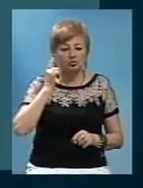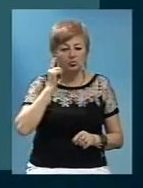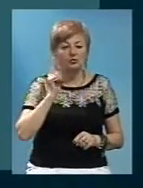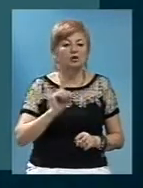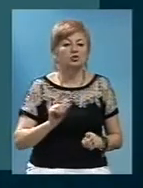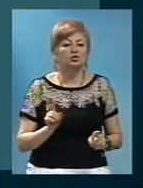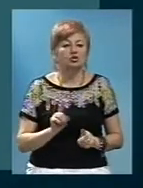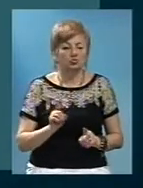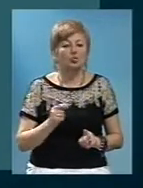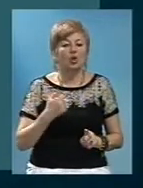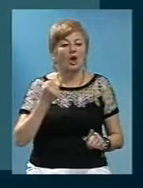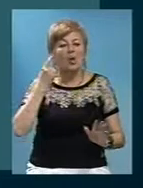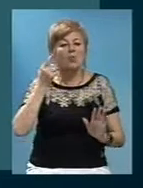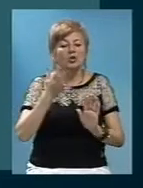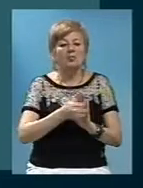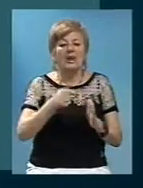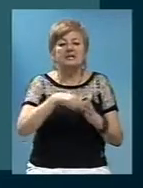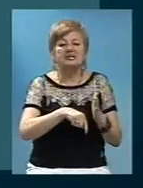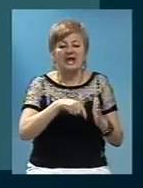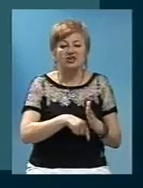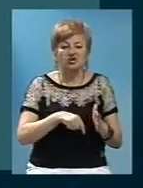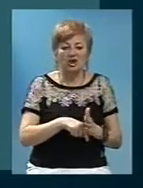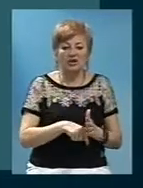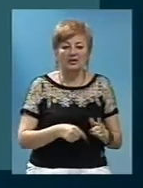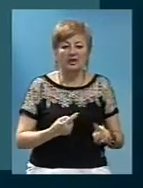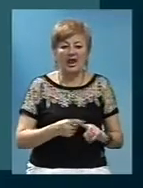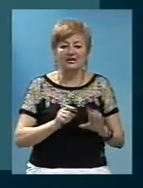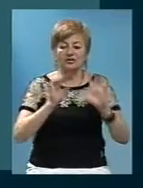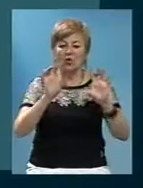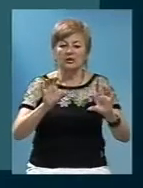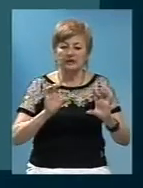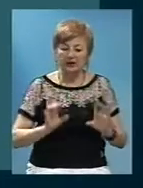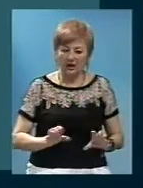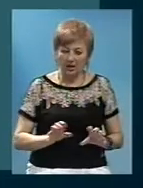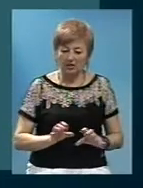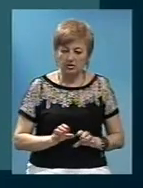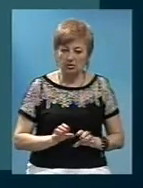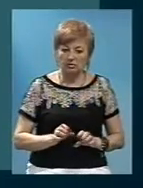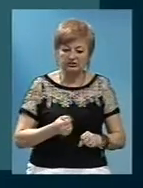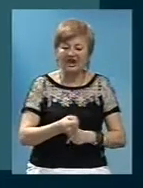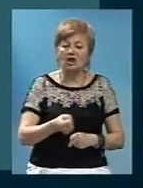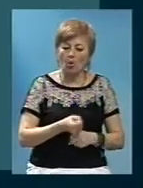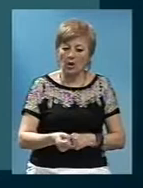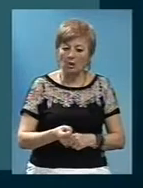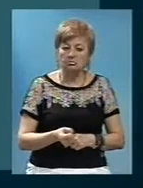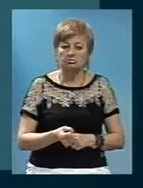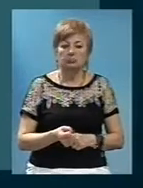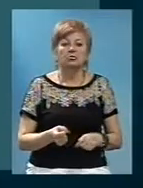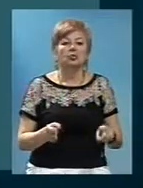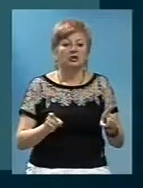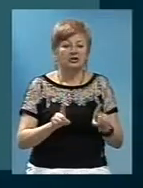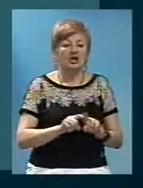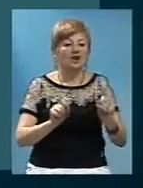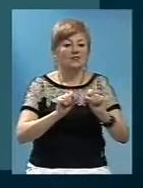я усвідомив значення цього декрету Леніна про терор. Так, коли в